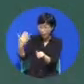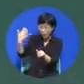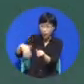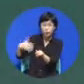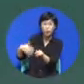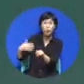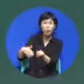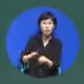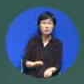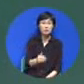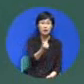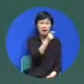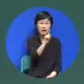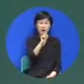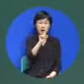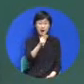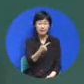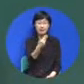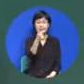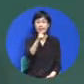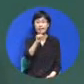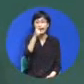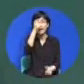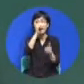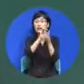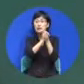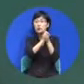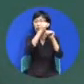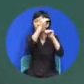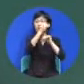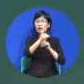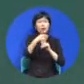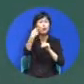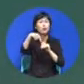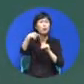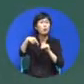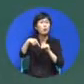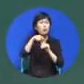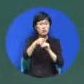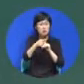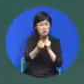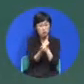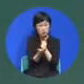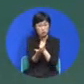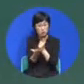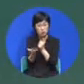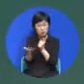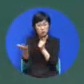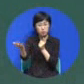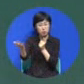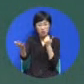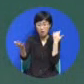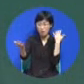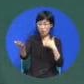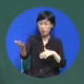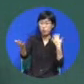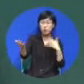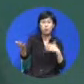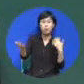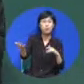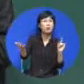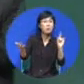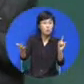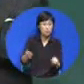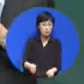했길래 한나의 기도가 이런 영향을 줬어요? What did she pray that it was able to make such a great influence?